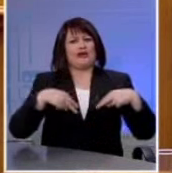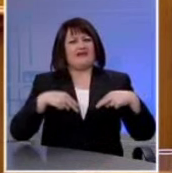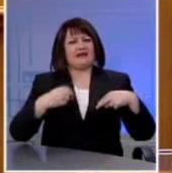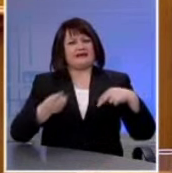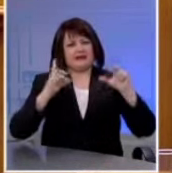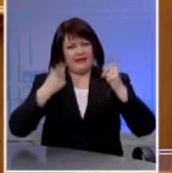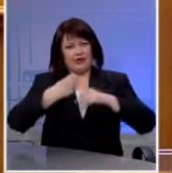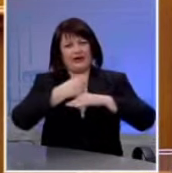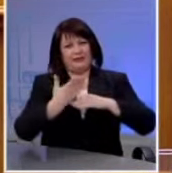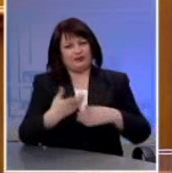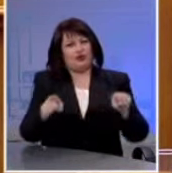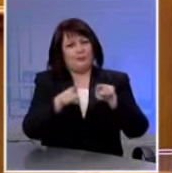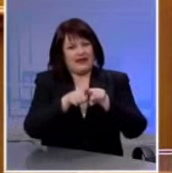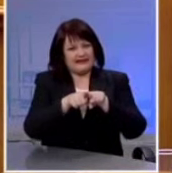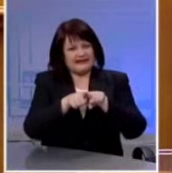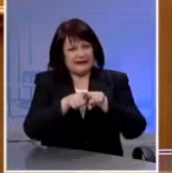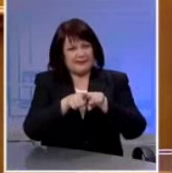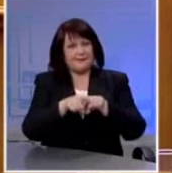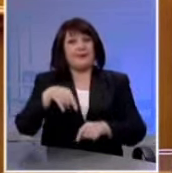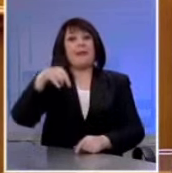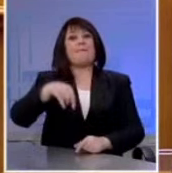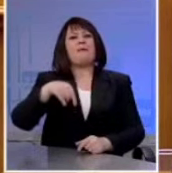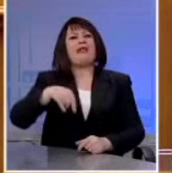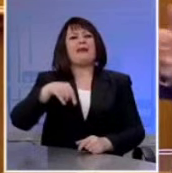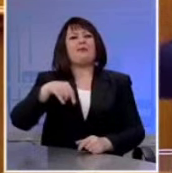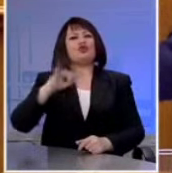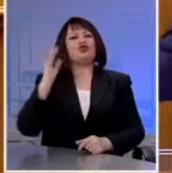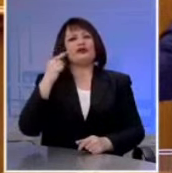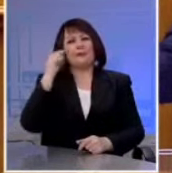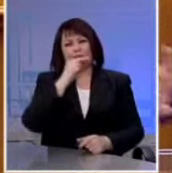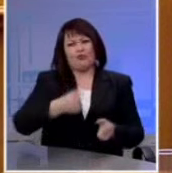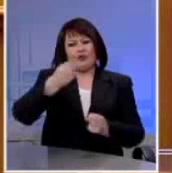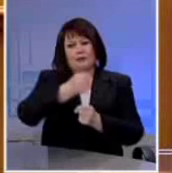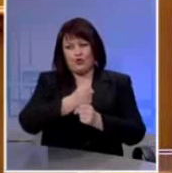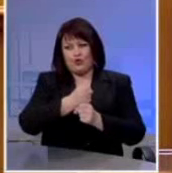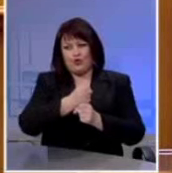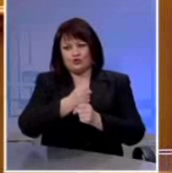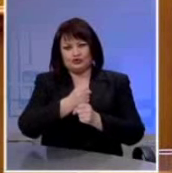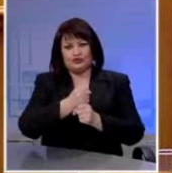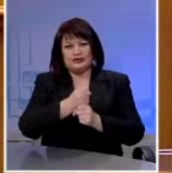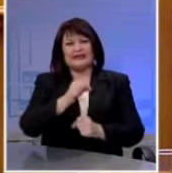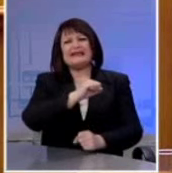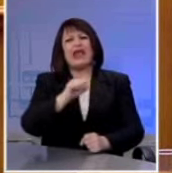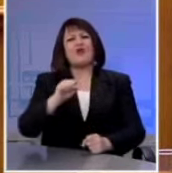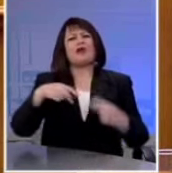Νέας Δημοκρατίας με τον κύριο Παπαδήμο, τότε νομίζω υπουργός ήταν ο κύριος Σταϊκούρας,